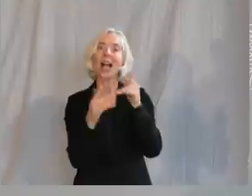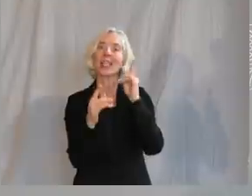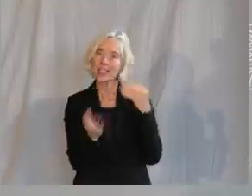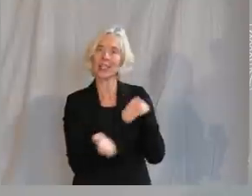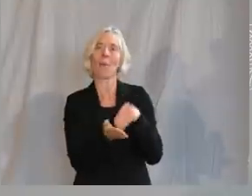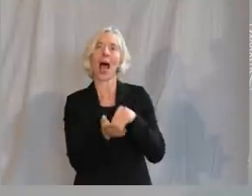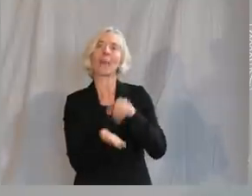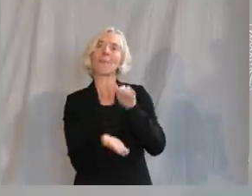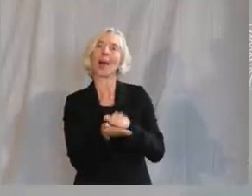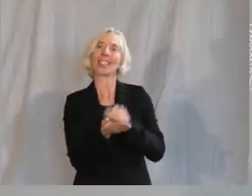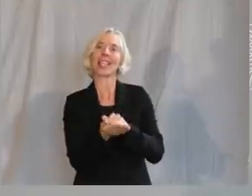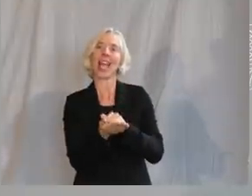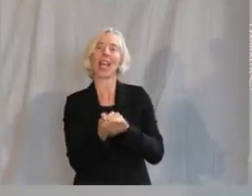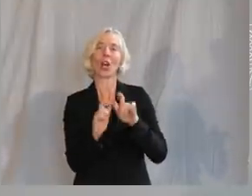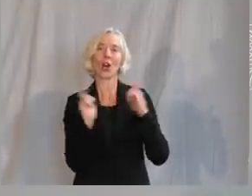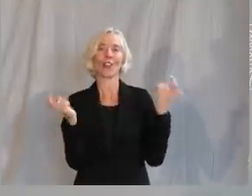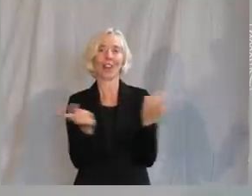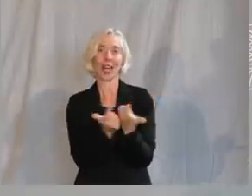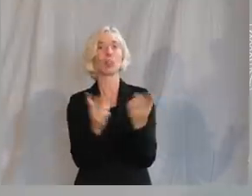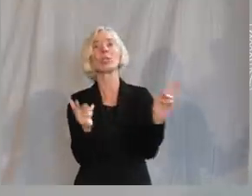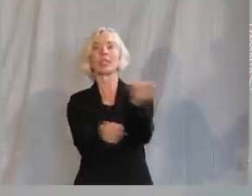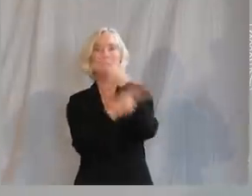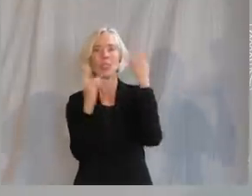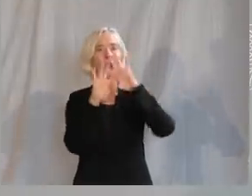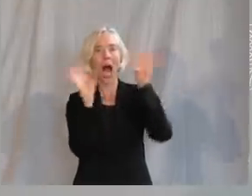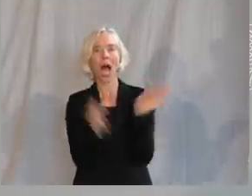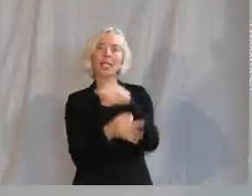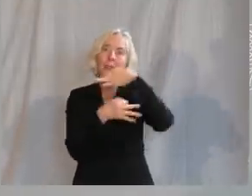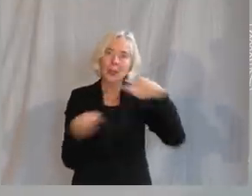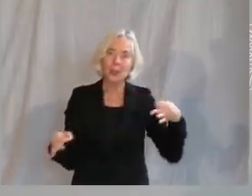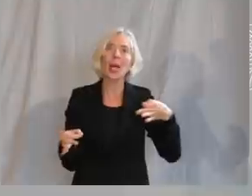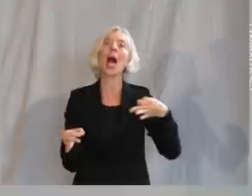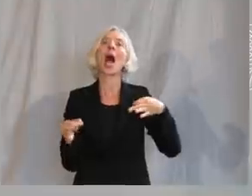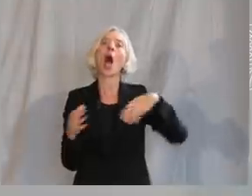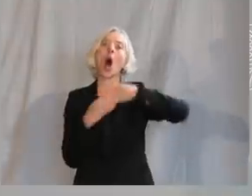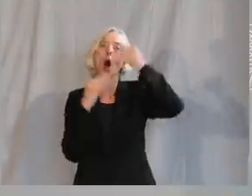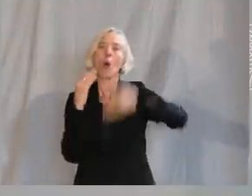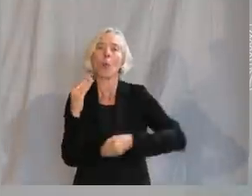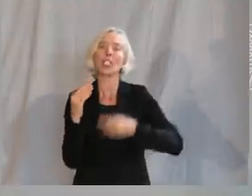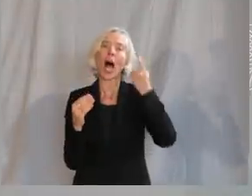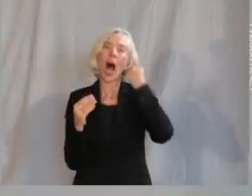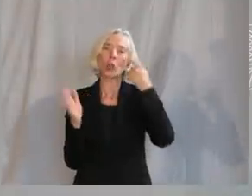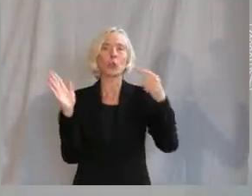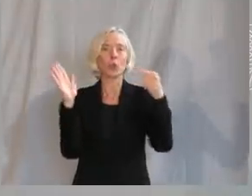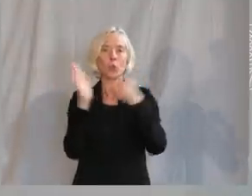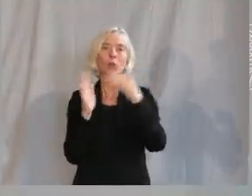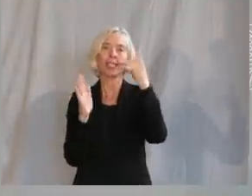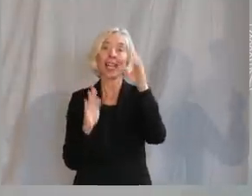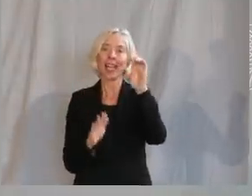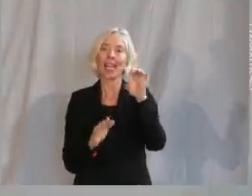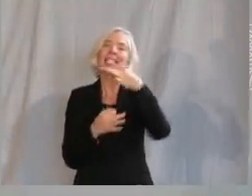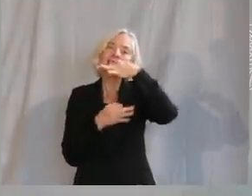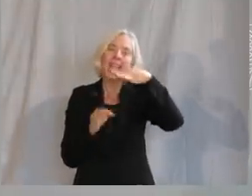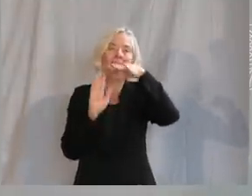gefolgt sind. Alle Informationen stellen wir natürlich auf augsburg.de zur Verfügung. Da bekommen Sie vor allem auch nochmal die genauen Regelungen